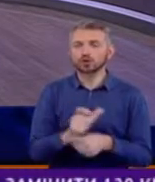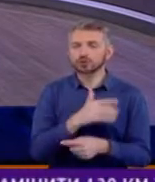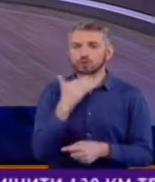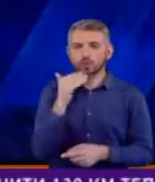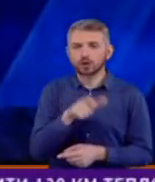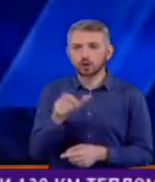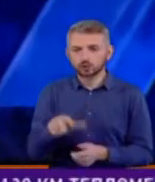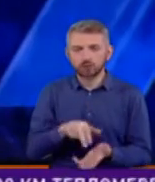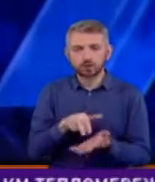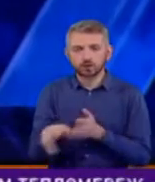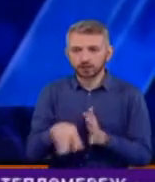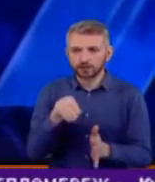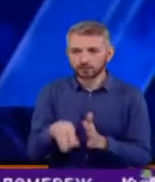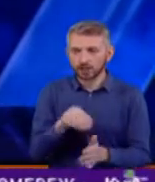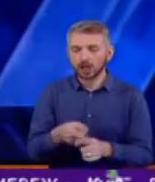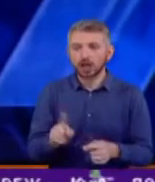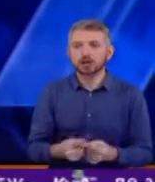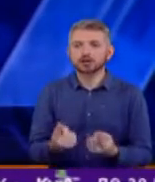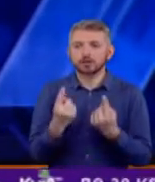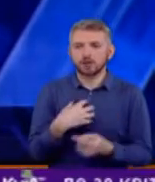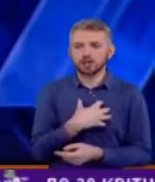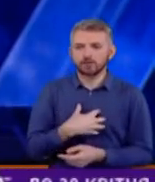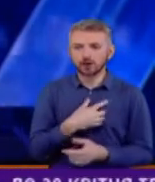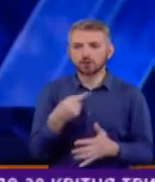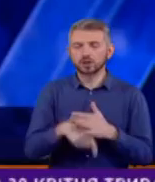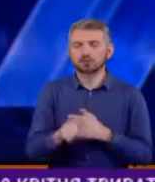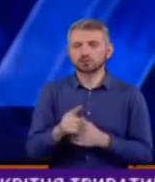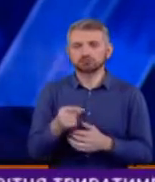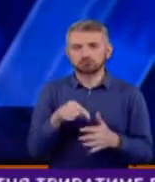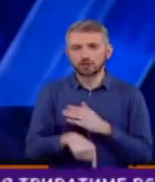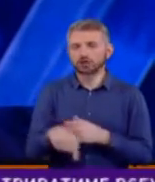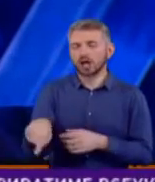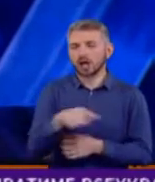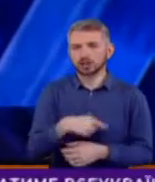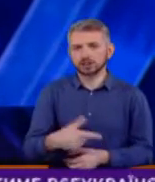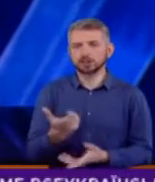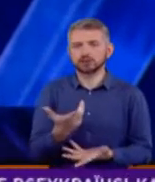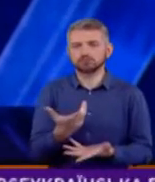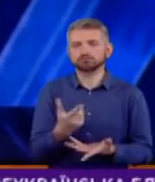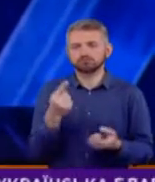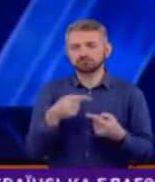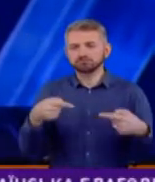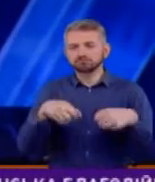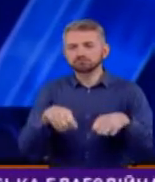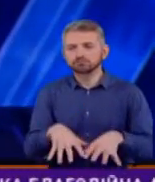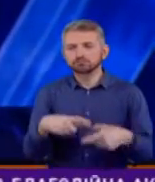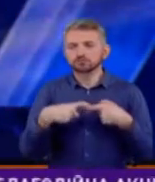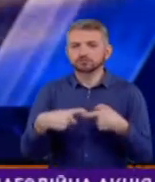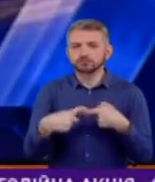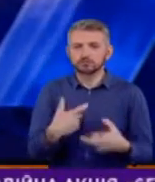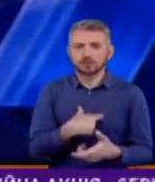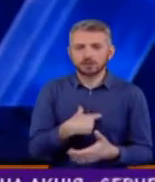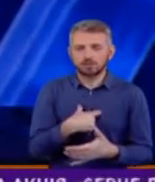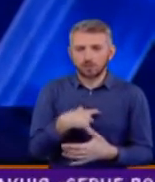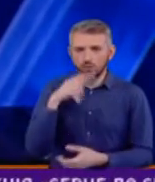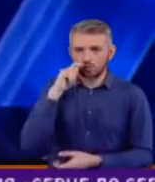людей пішли на вибори. Это глобально важно, потому что, значит, они идентифицируются с тем, какое у него понятие украинца,